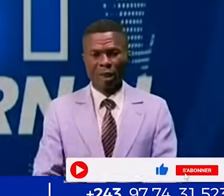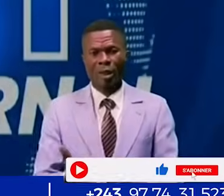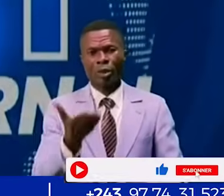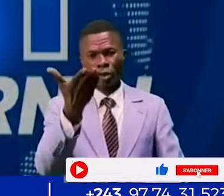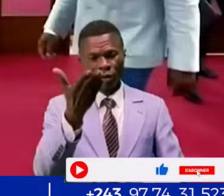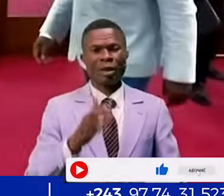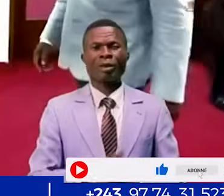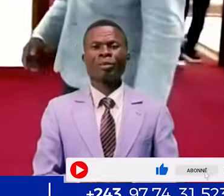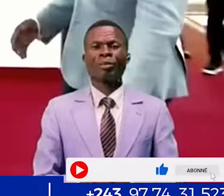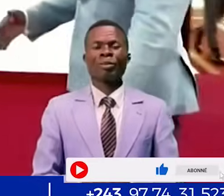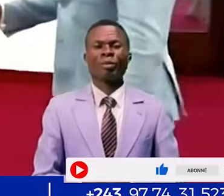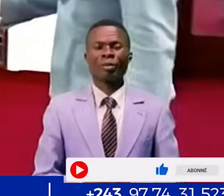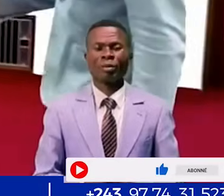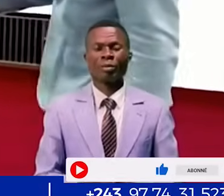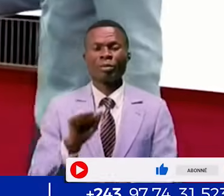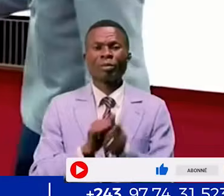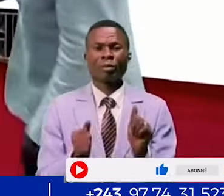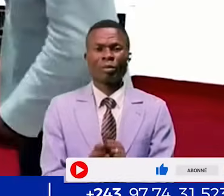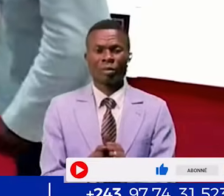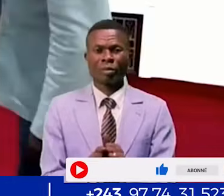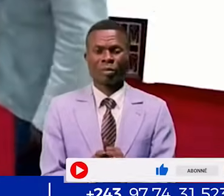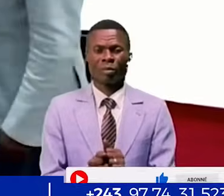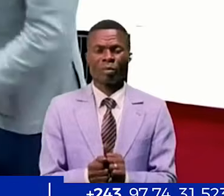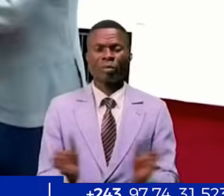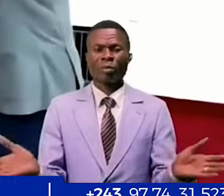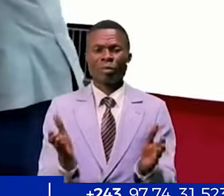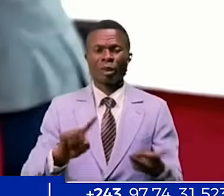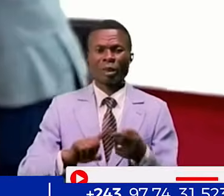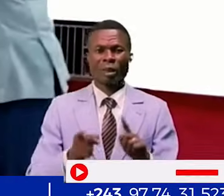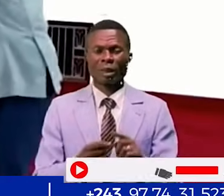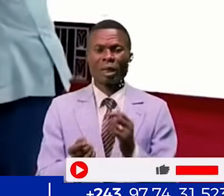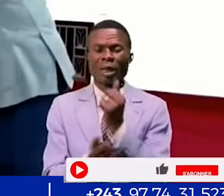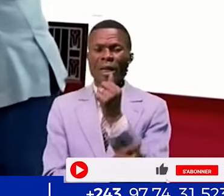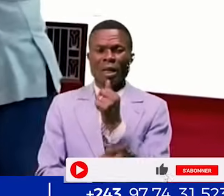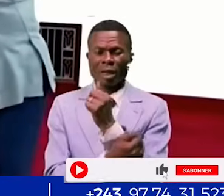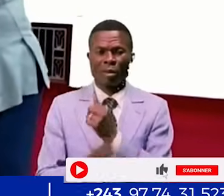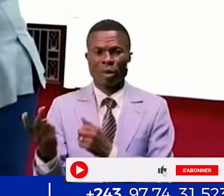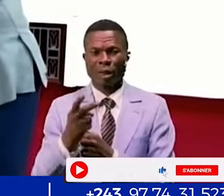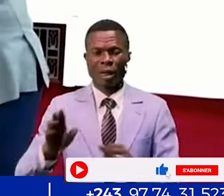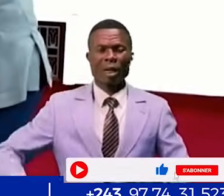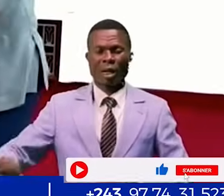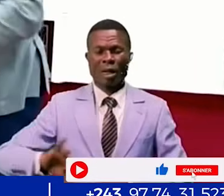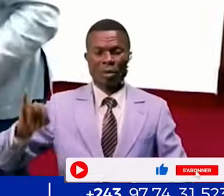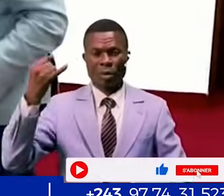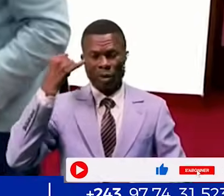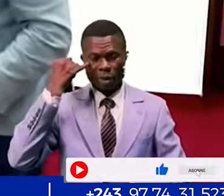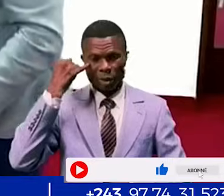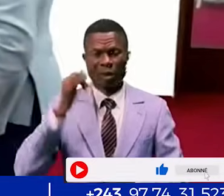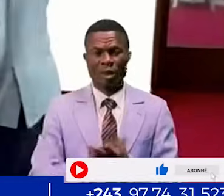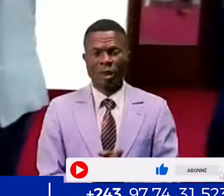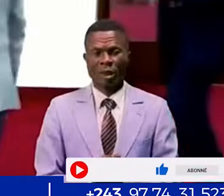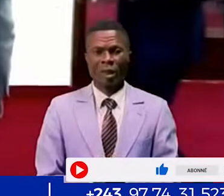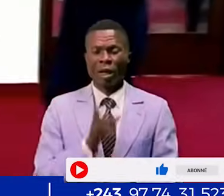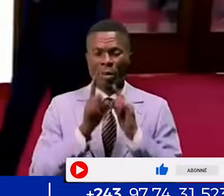Bikaï. La question du renforcement de la diplomatie parlementaire entre la RDC et l'Empire du Soleil Levant était au